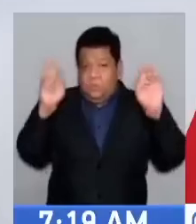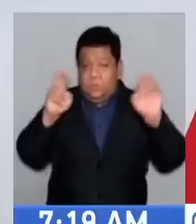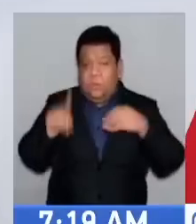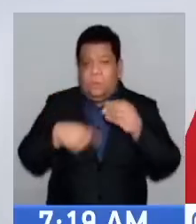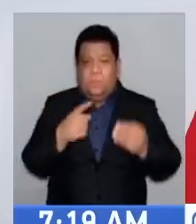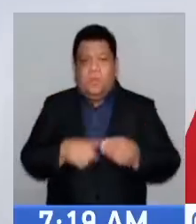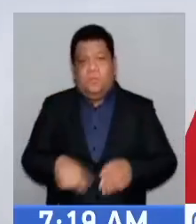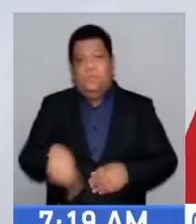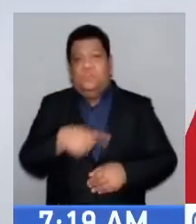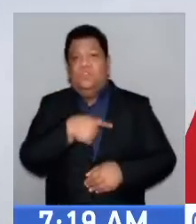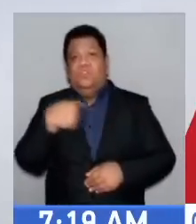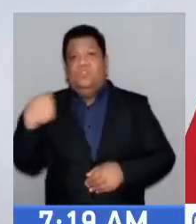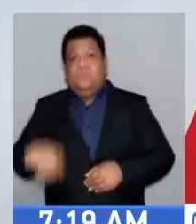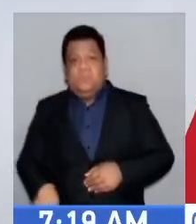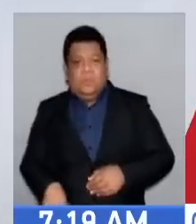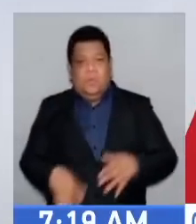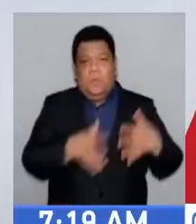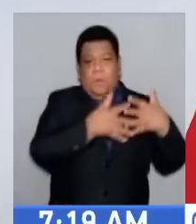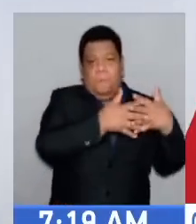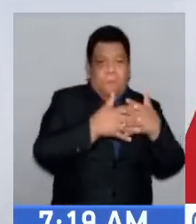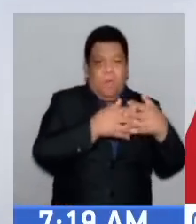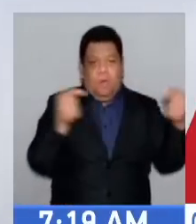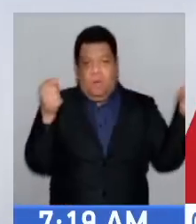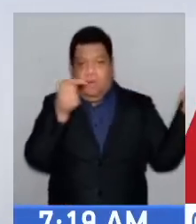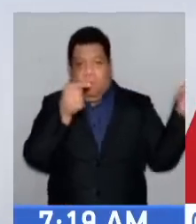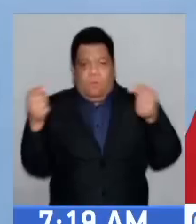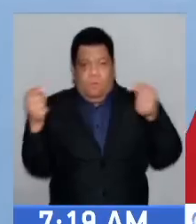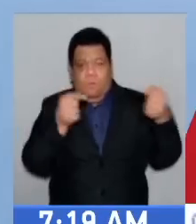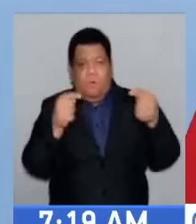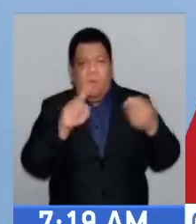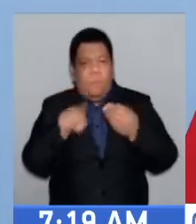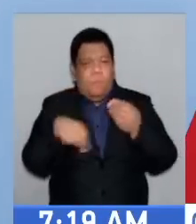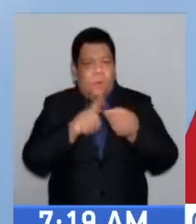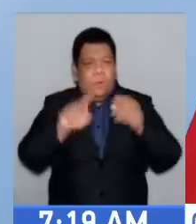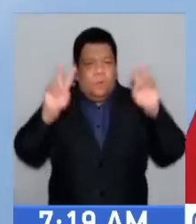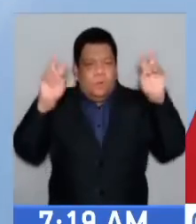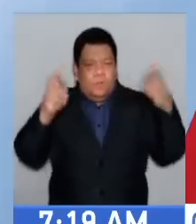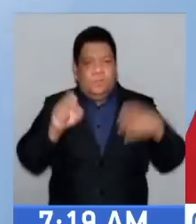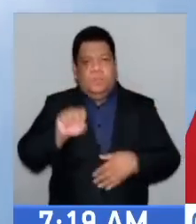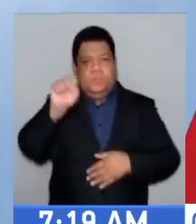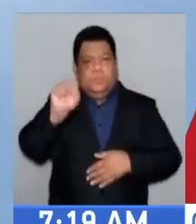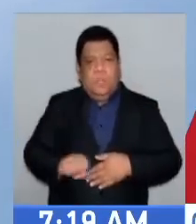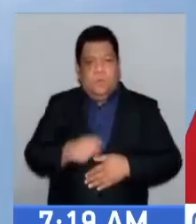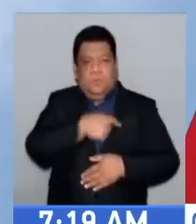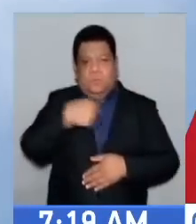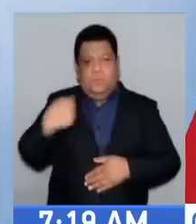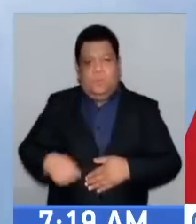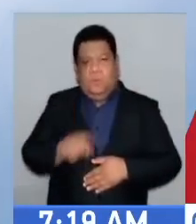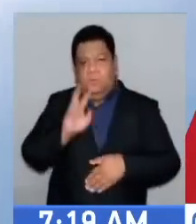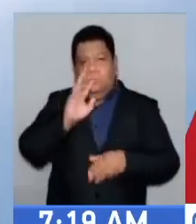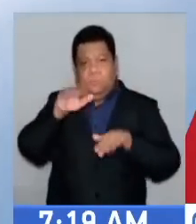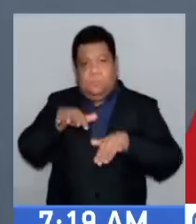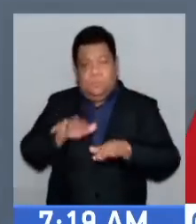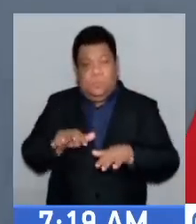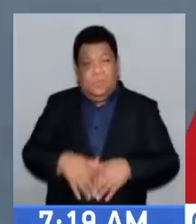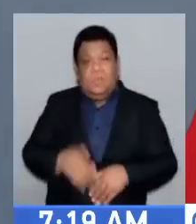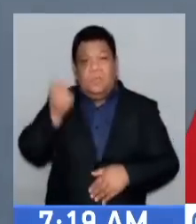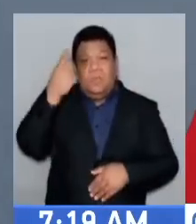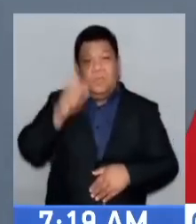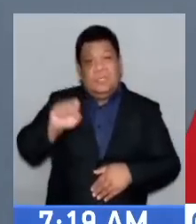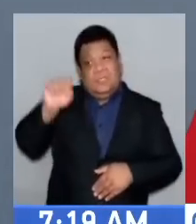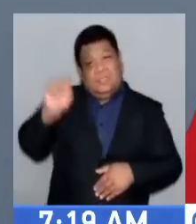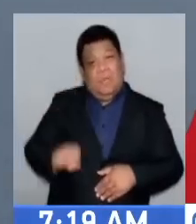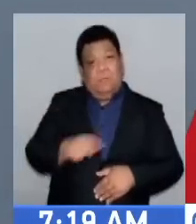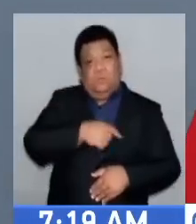at Amerika dahil sa issue ng South China Sea. Inaangkin ng China ang halos buong South China Sea, kabilang